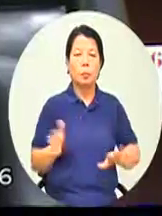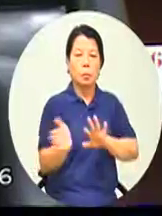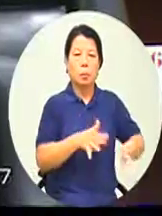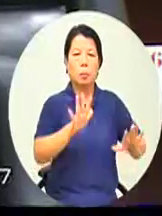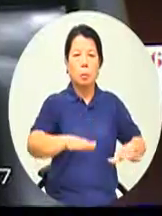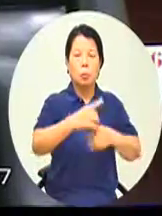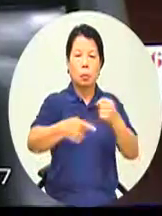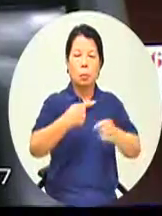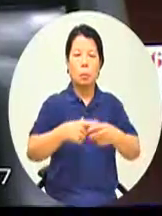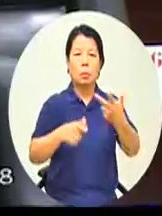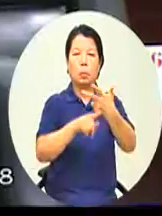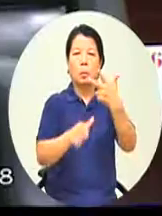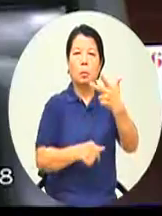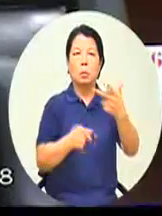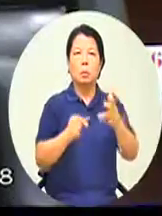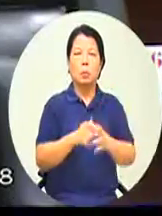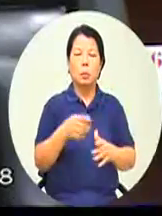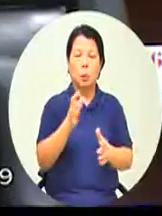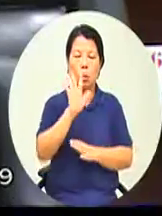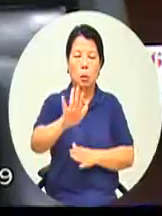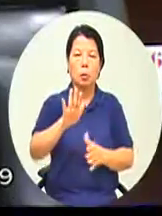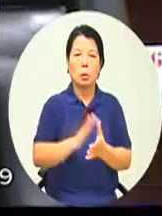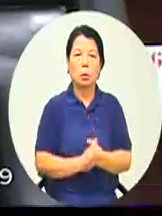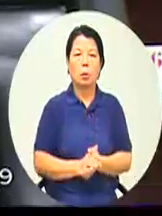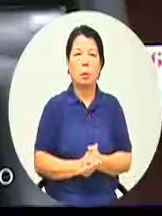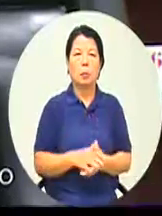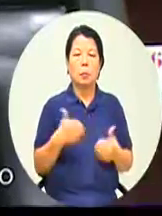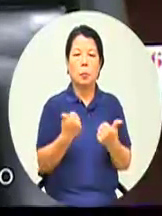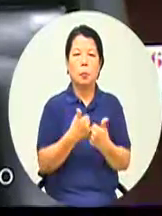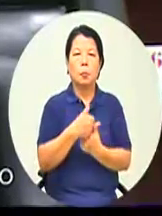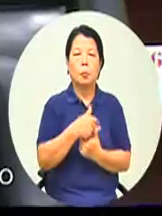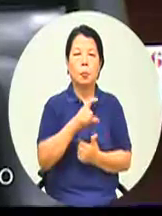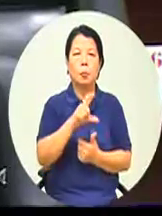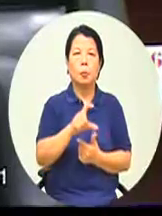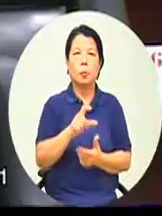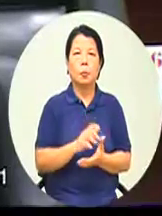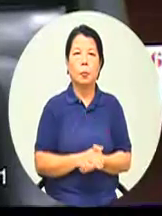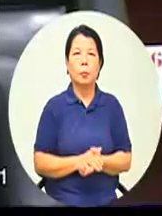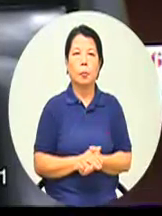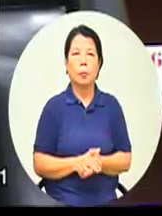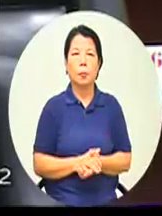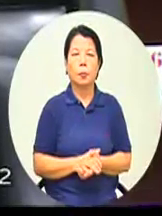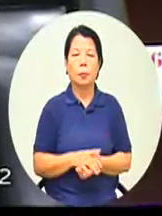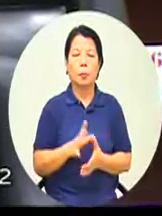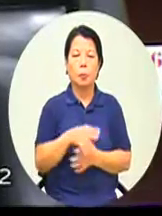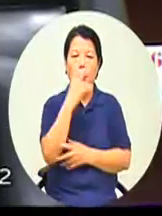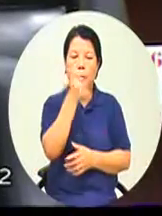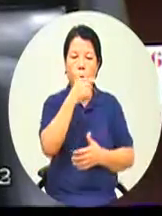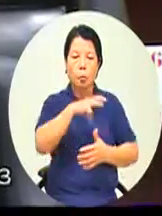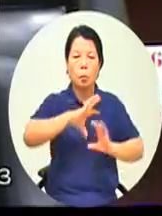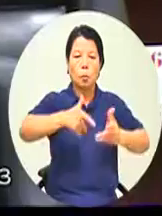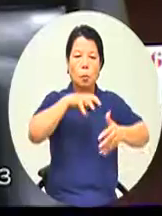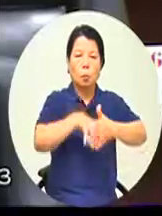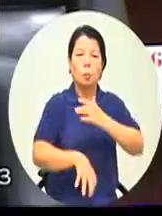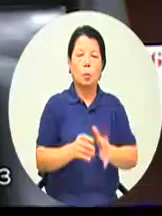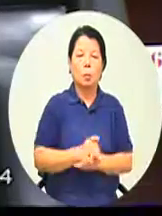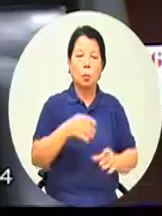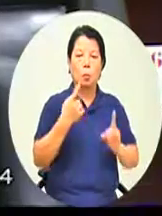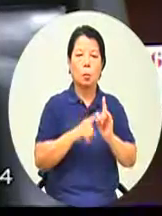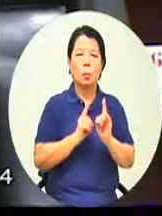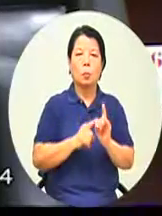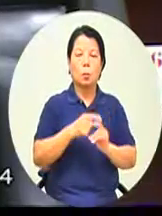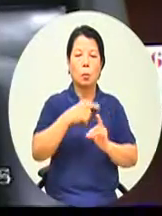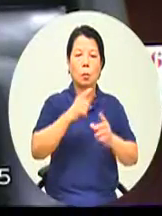年7月份的时候，我们有一个议题是有一个特定的国内的特定的宗教